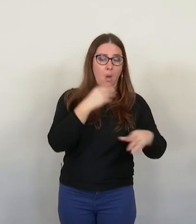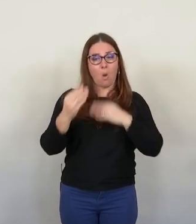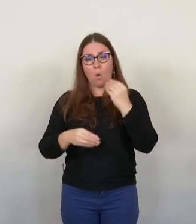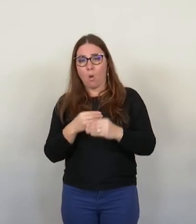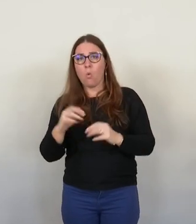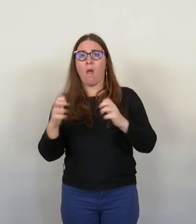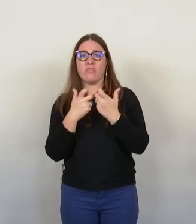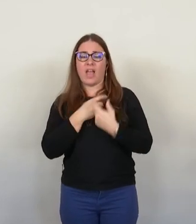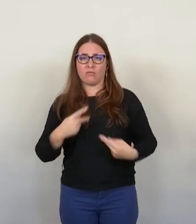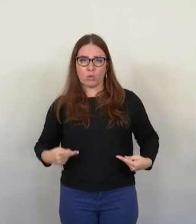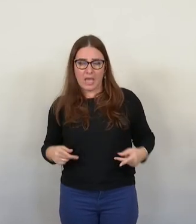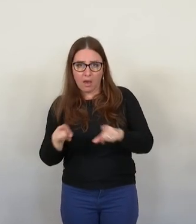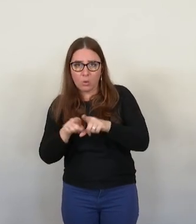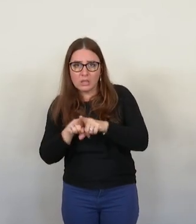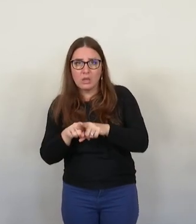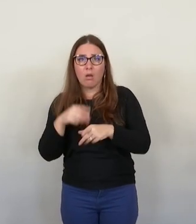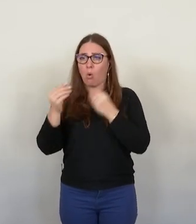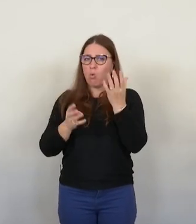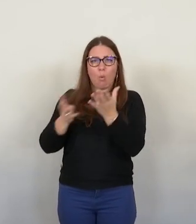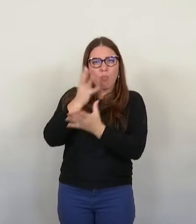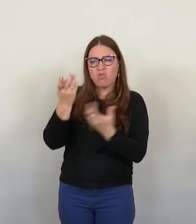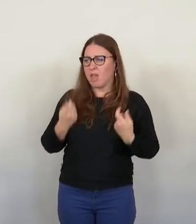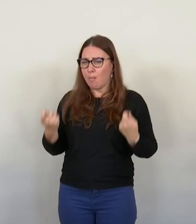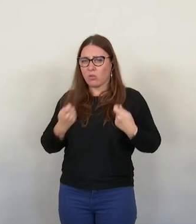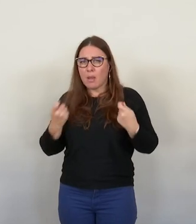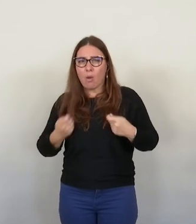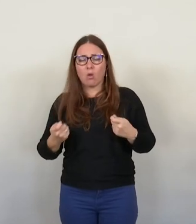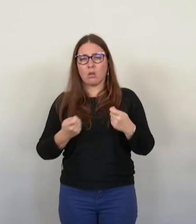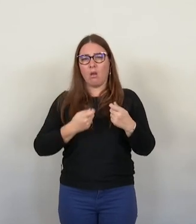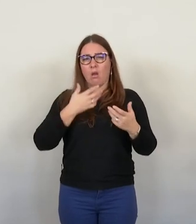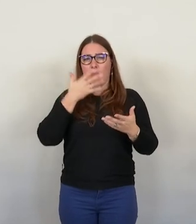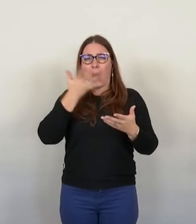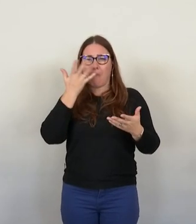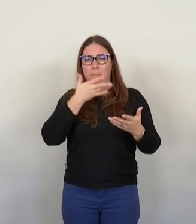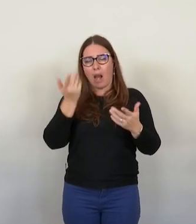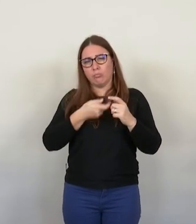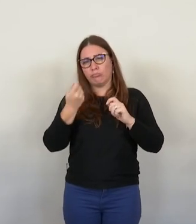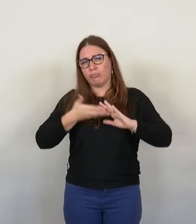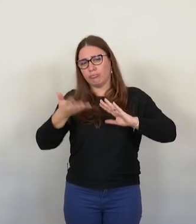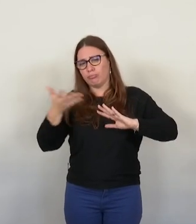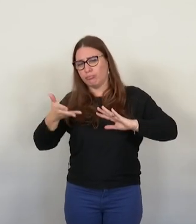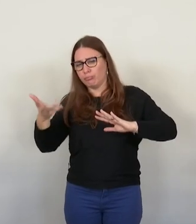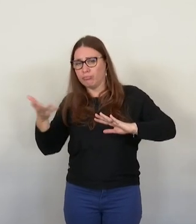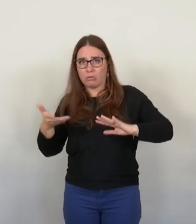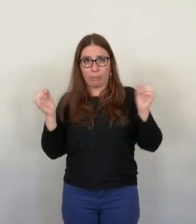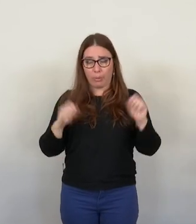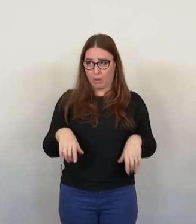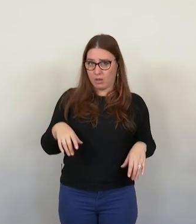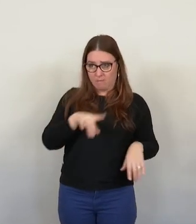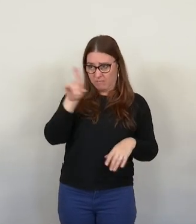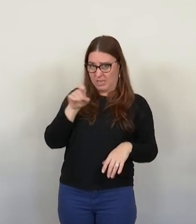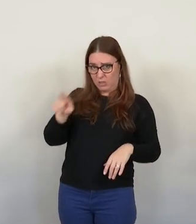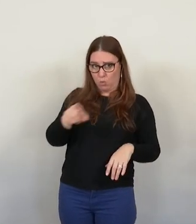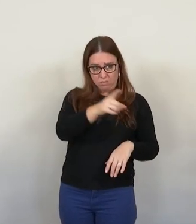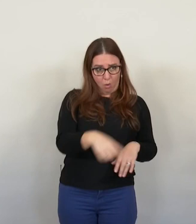la taxe foncière soit dépenser dans les projets donc on pourrait parler des heures des nuits entières sur leur pertinence on se pose la question est-ce que les